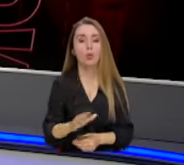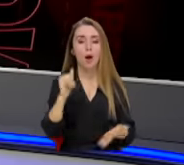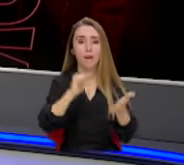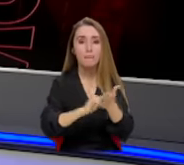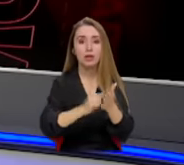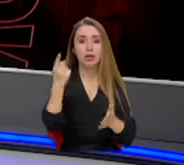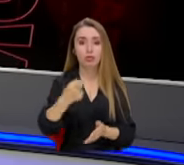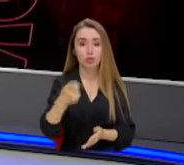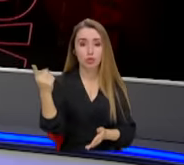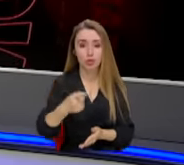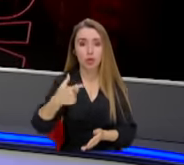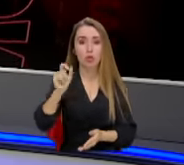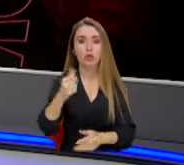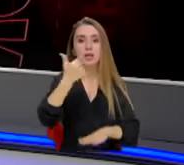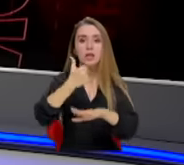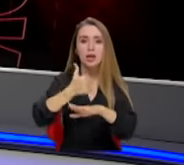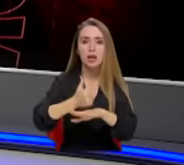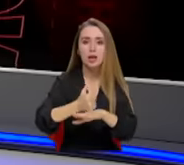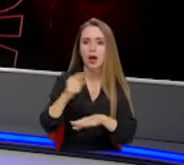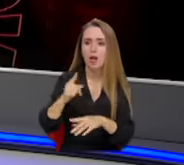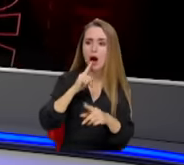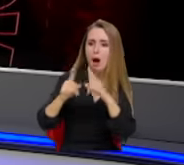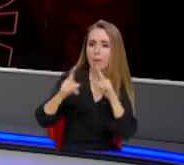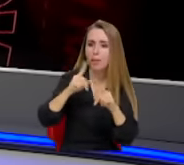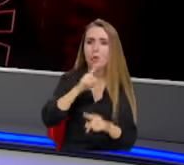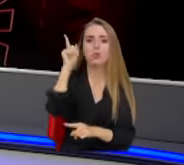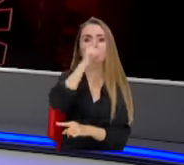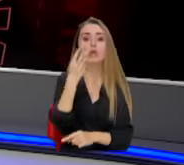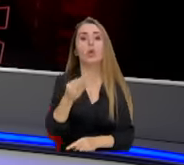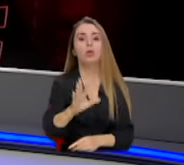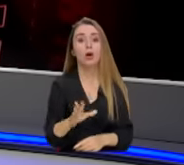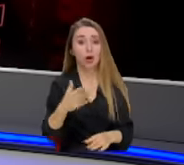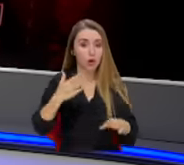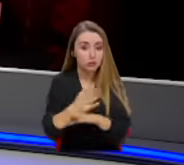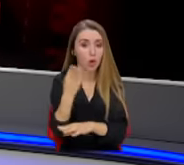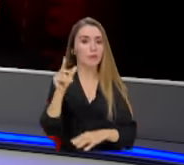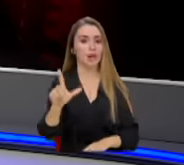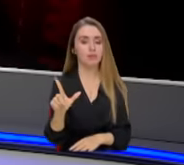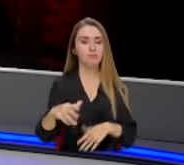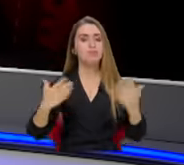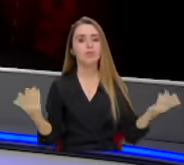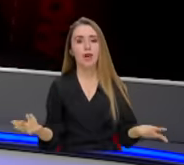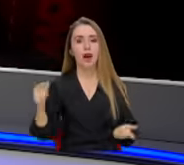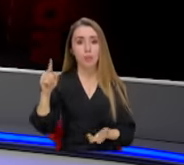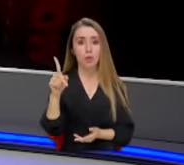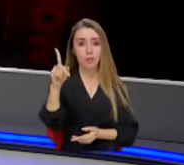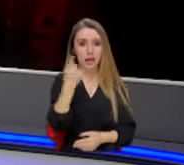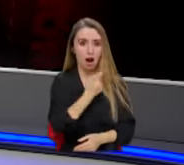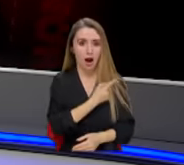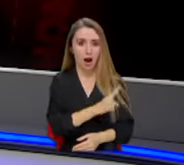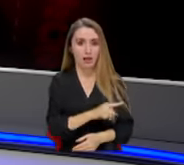medyanın %90'ı kadarı iktidar kontrolünde olduğundan olamıyor. Aslında olması gerekir. Ve bu bir